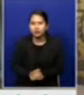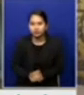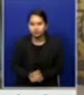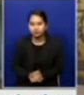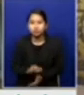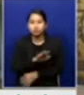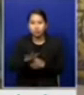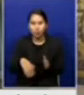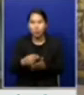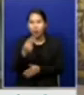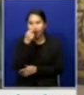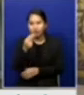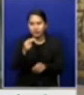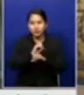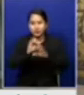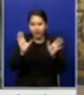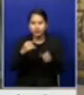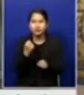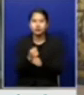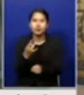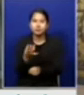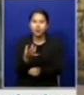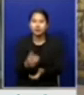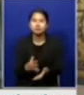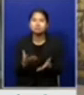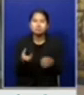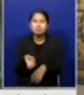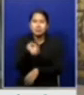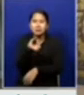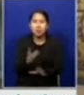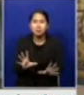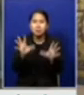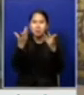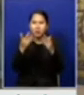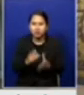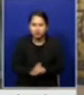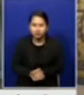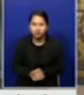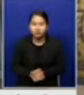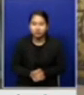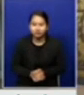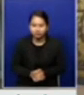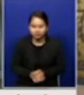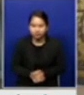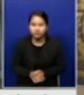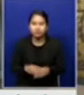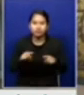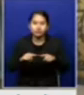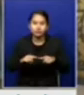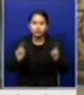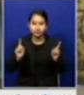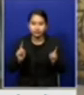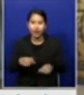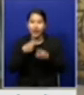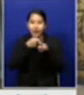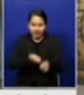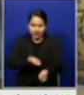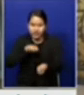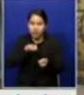รเดี๋ยวก็หมดแต่ในขณะเดียวกันเนี่ยเกษตรกรหรือประชาชนทั่วไป